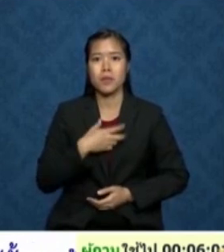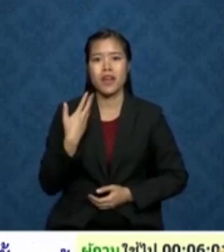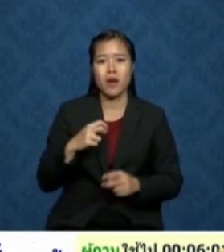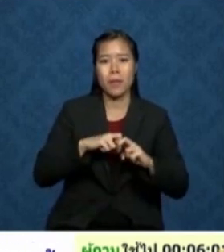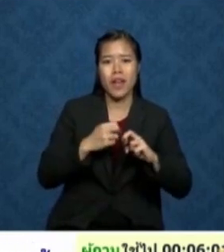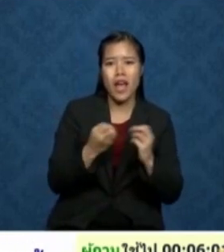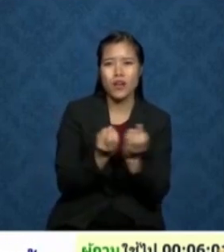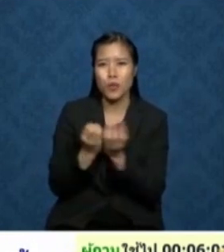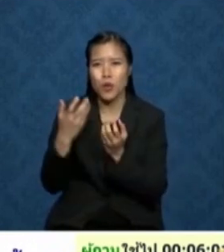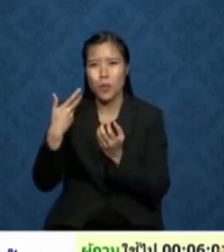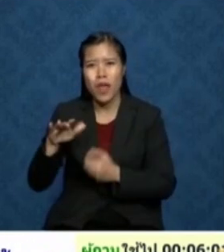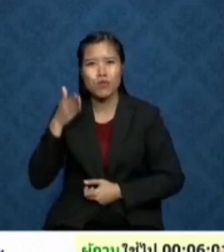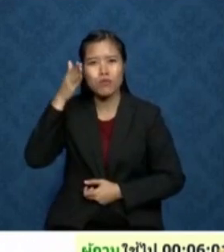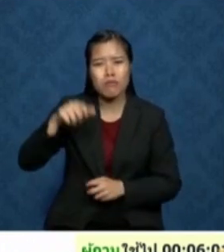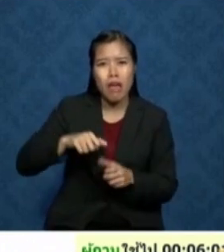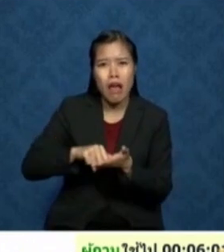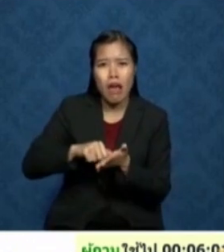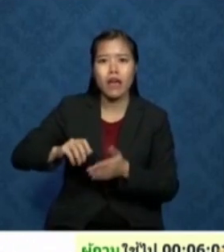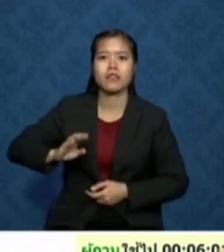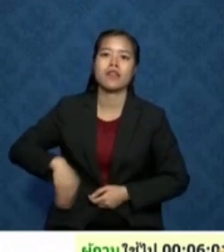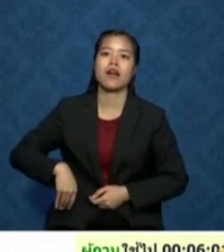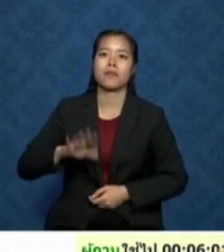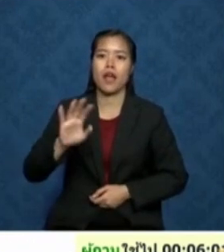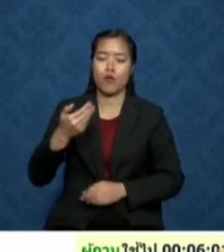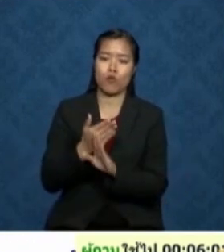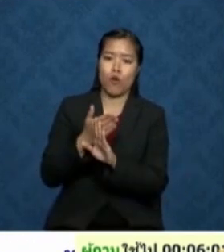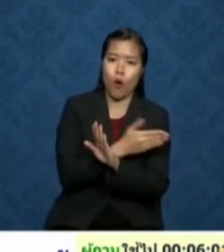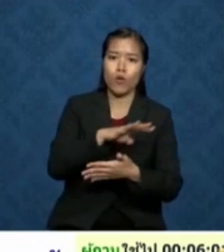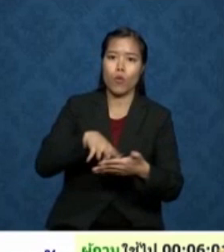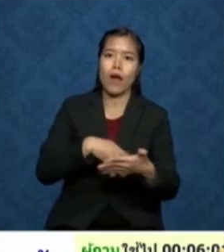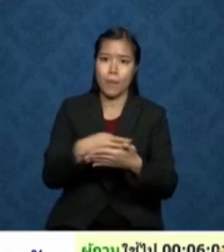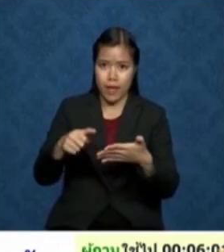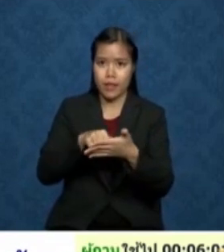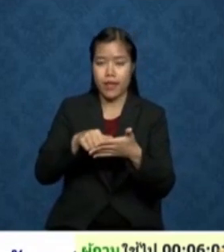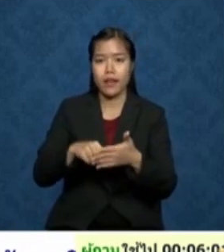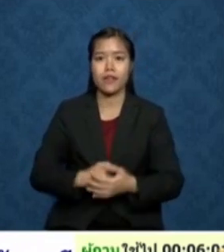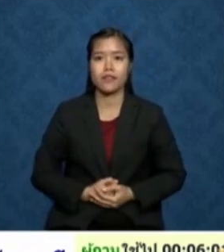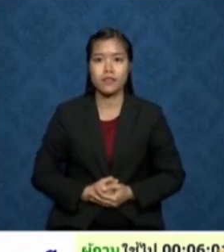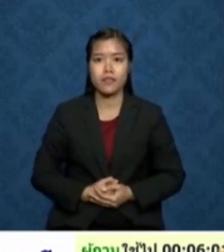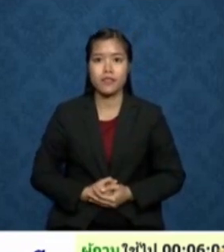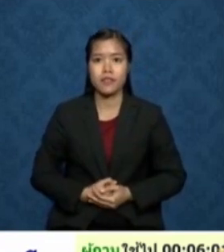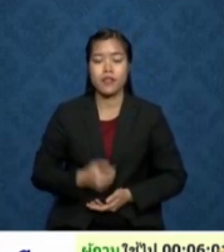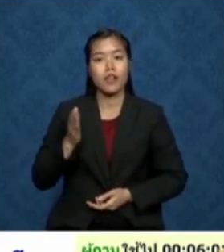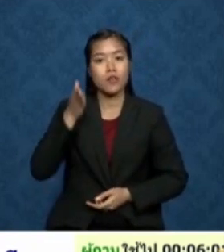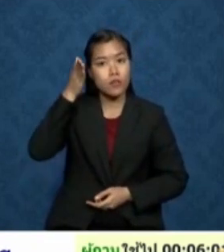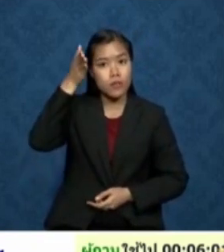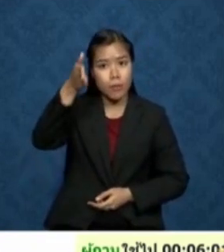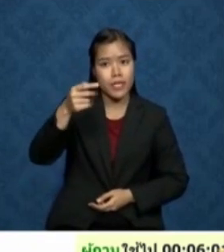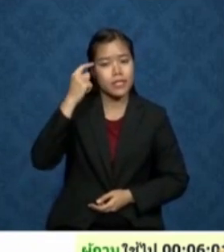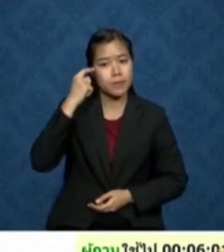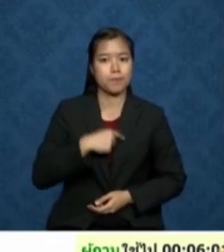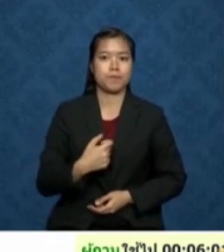วก็ไปว่งตามปัญหาแล้วก็คอยแ่ปัญหา ที่มัเกิดจากปลหมายเหตุ มันยทุกครั้งทผ่านมาเพนั้ Border จะเกิดขนจากนี้ไป